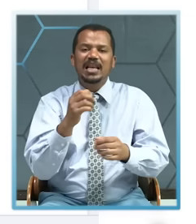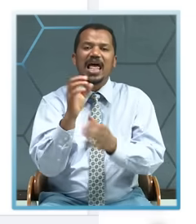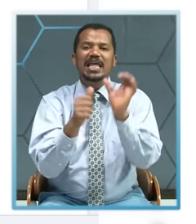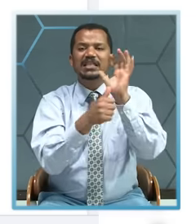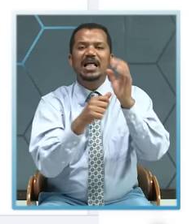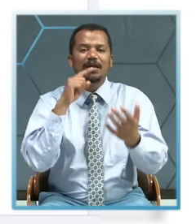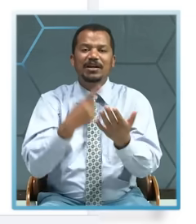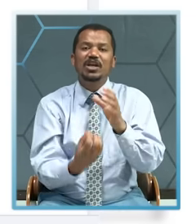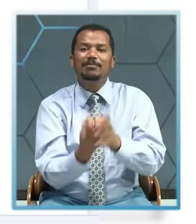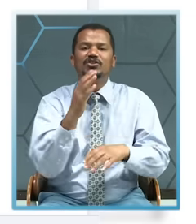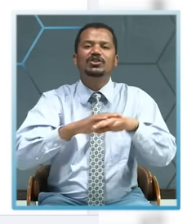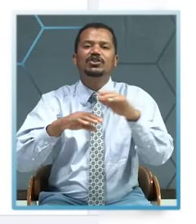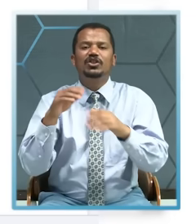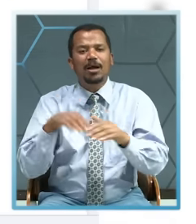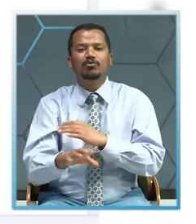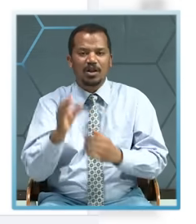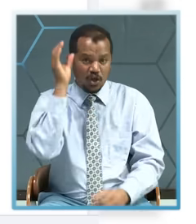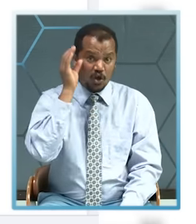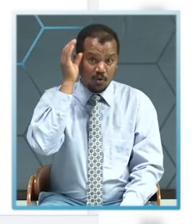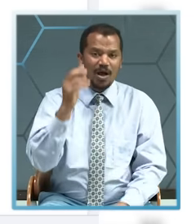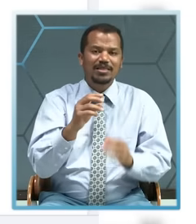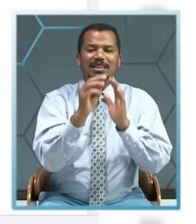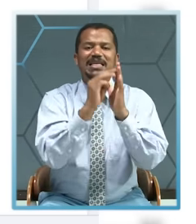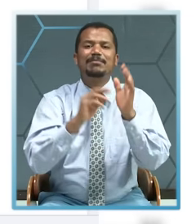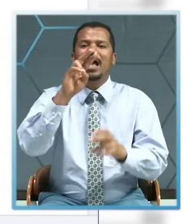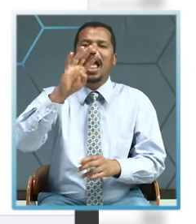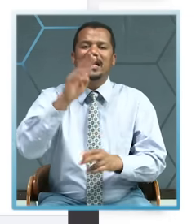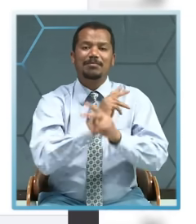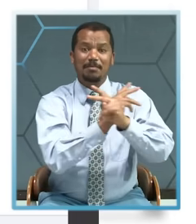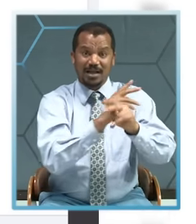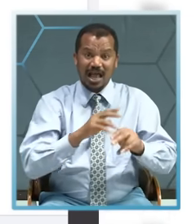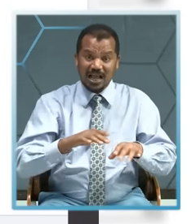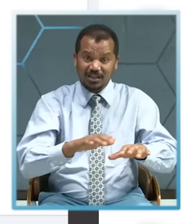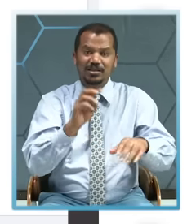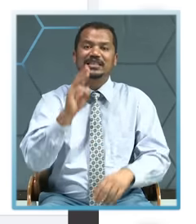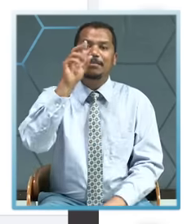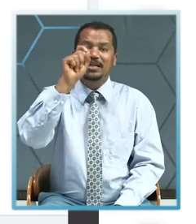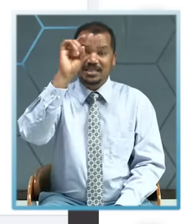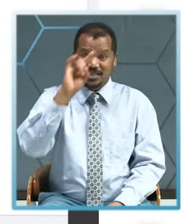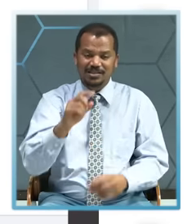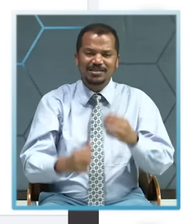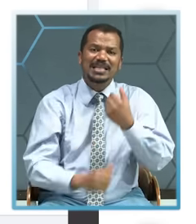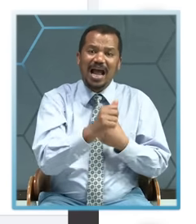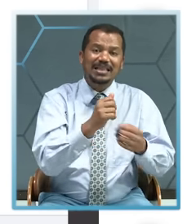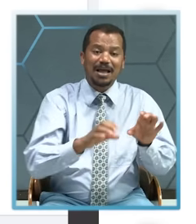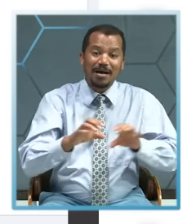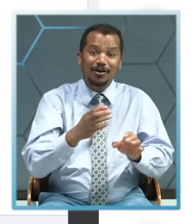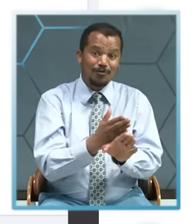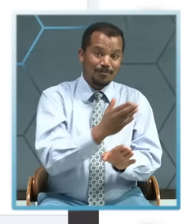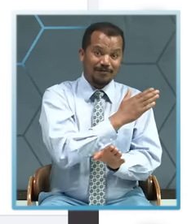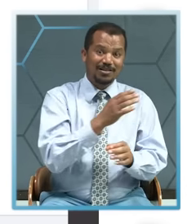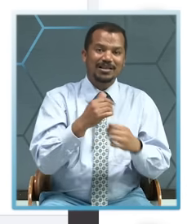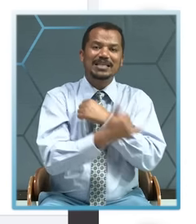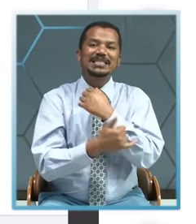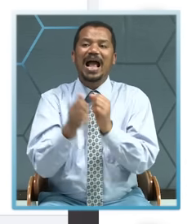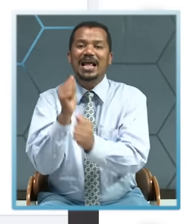ሰነድ ለኢሳት የመረጃ ምንጮች እጅ ገብቷል። ህዋት ጥቅምት 24 በመከላከያ ሰራዊት ሰሜን እዝ ላይ ጥቃት